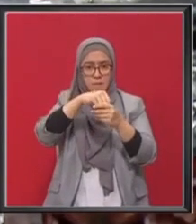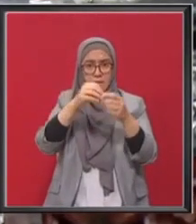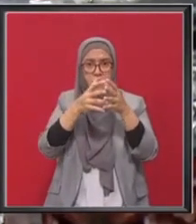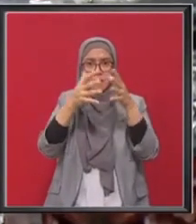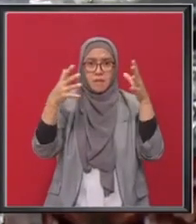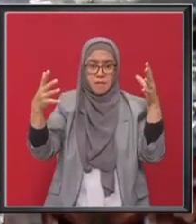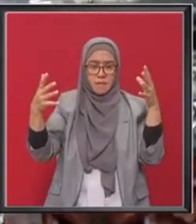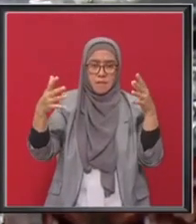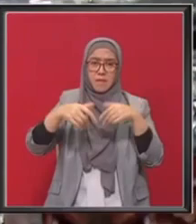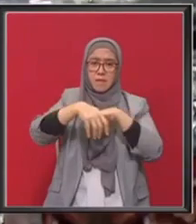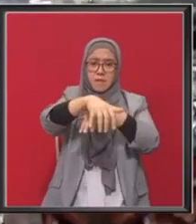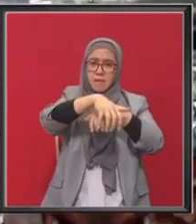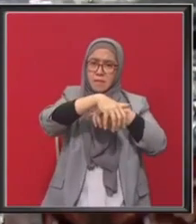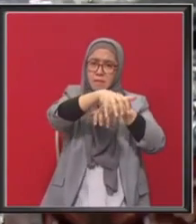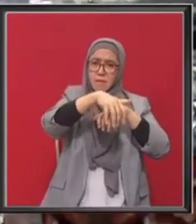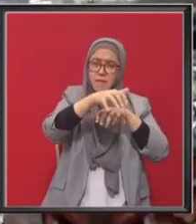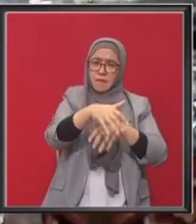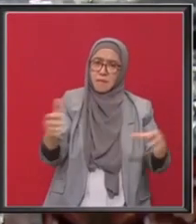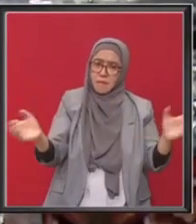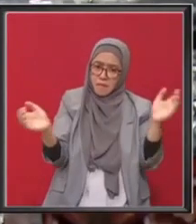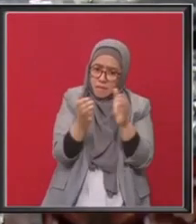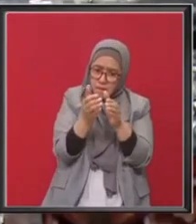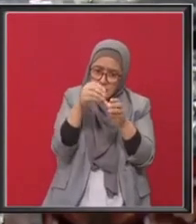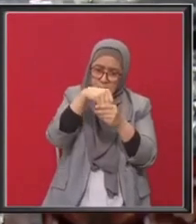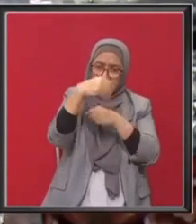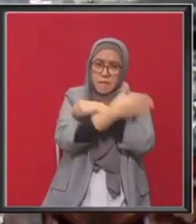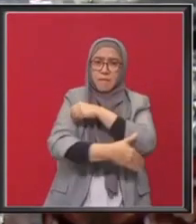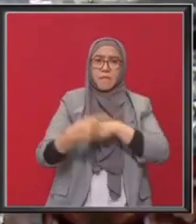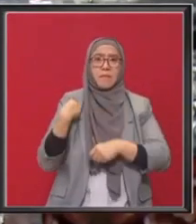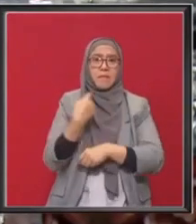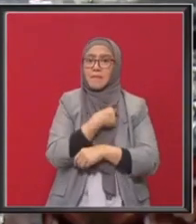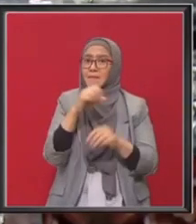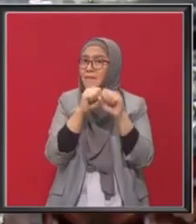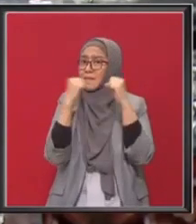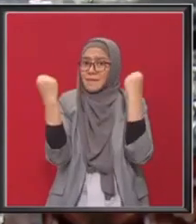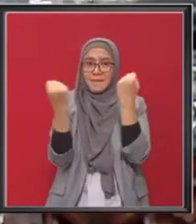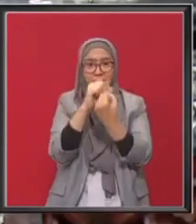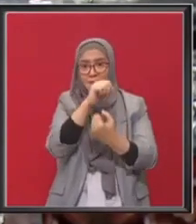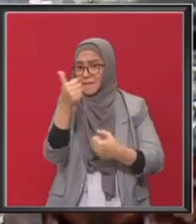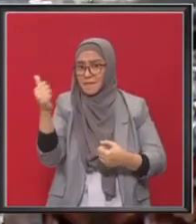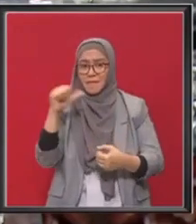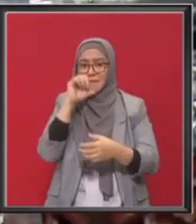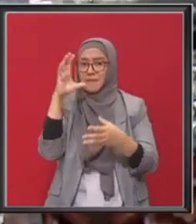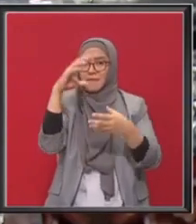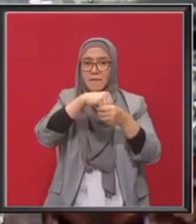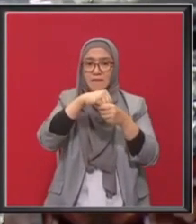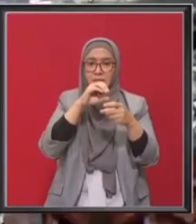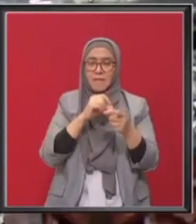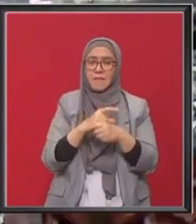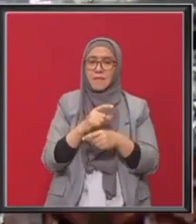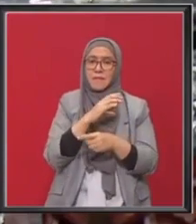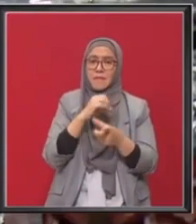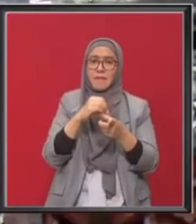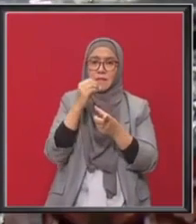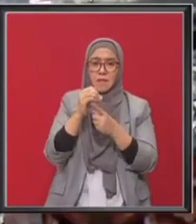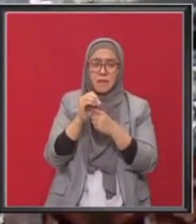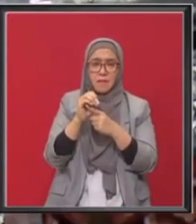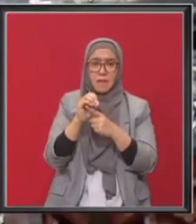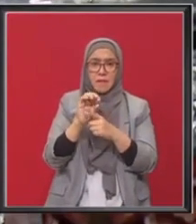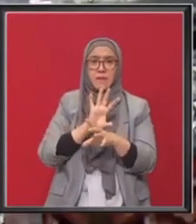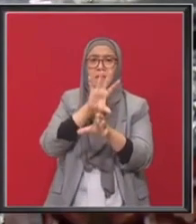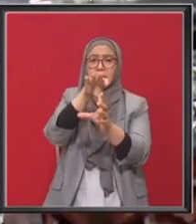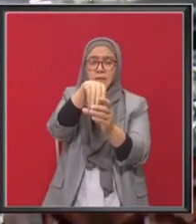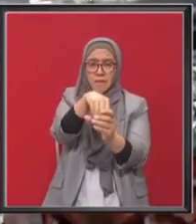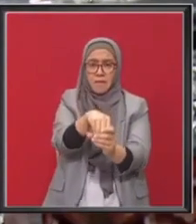kecil yang adil negara kita ini Adapun sekali tidak terlibat dan tak dimasukkan lalu ini dan kita saya maklum kagak watak di